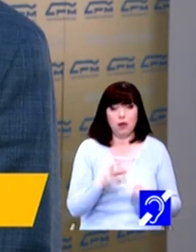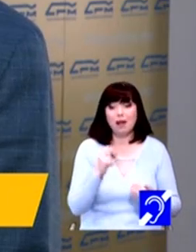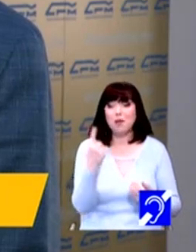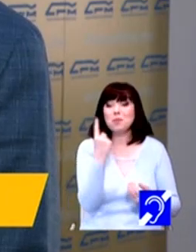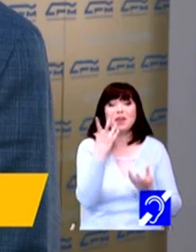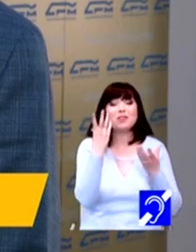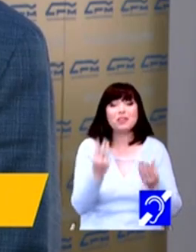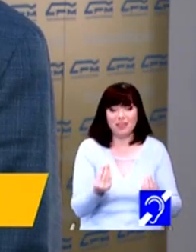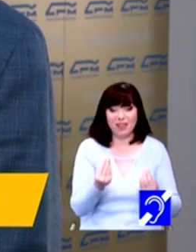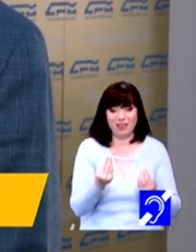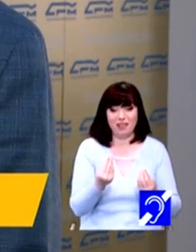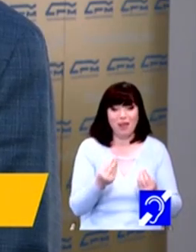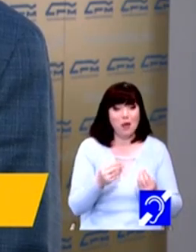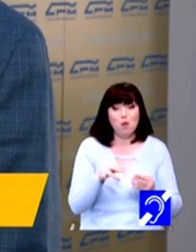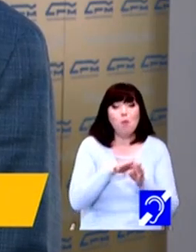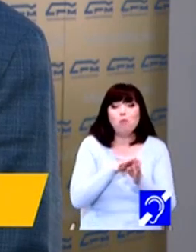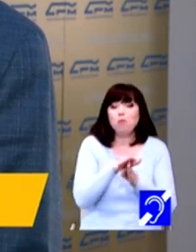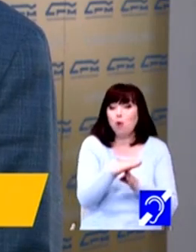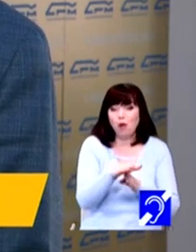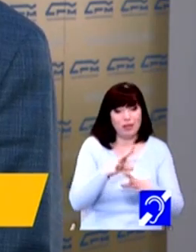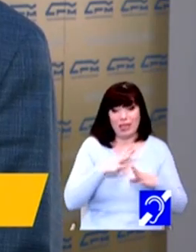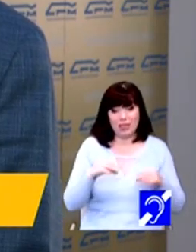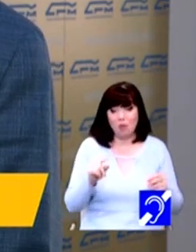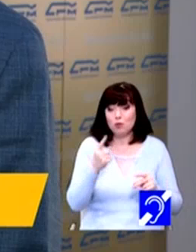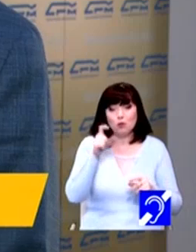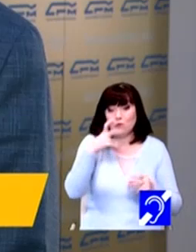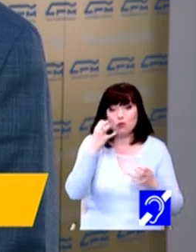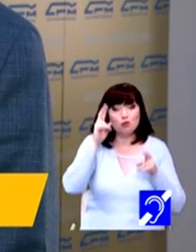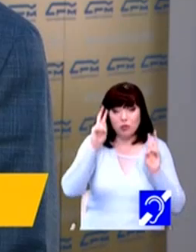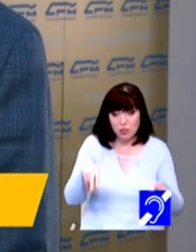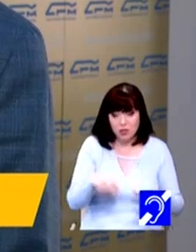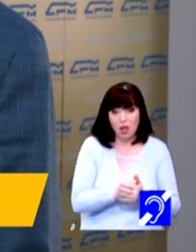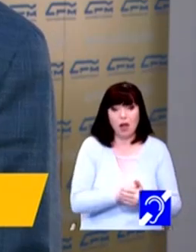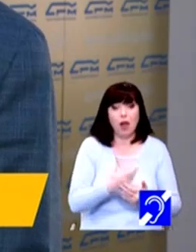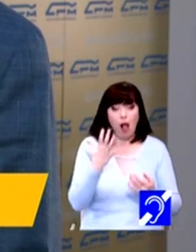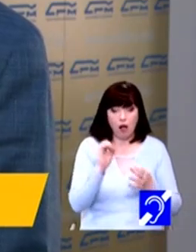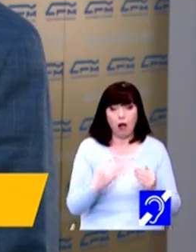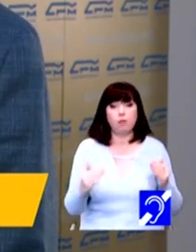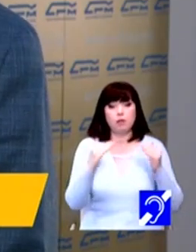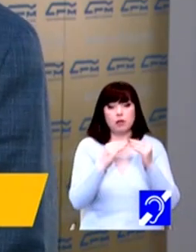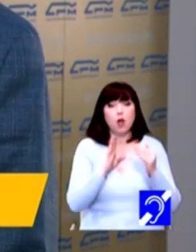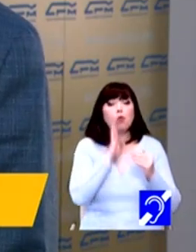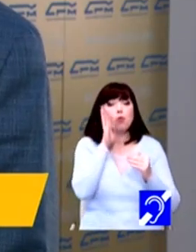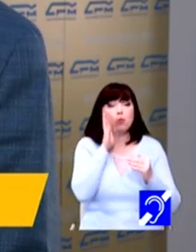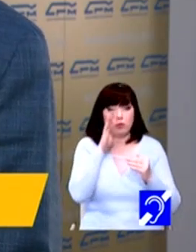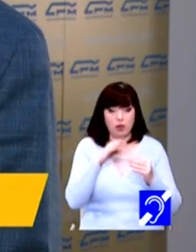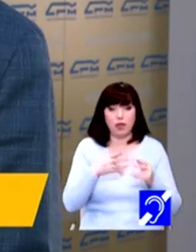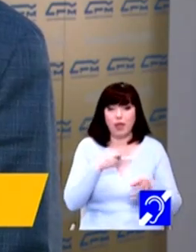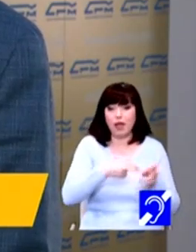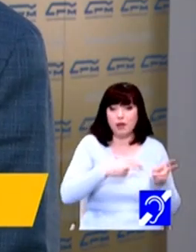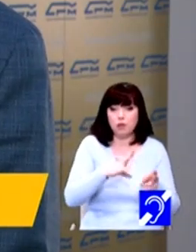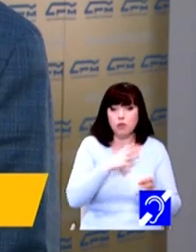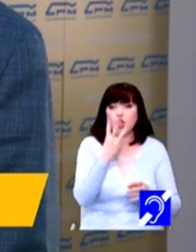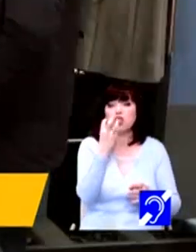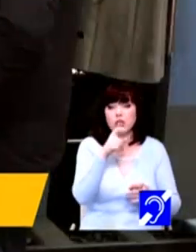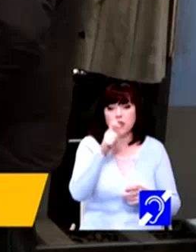zi de rută, nu a fost un flux mare de pasageri, dacă comparăm cu ruta de dimineață, care a avut peste 300